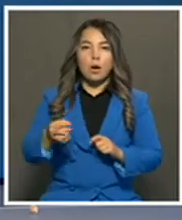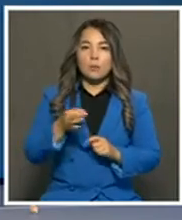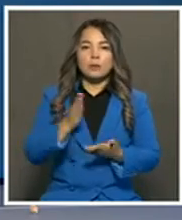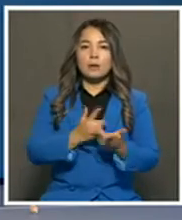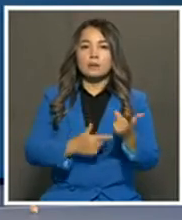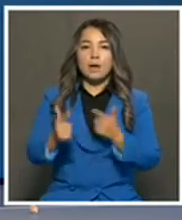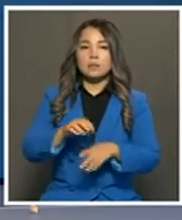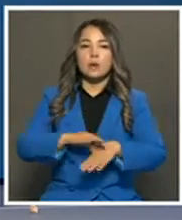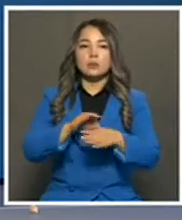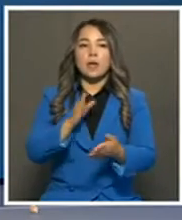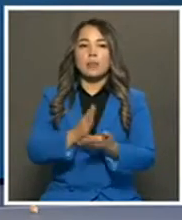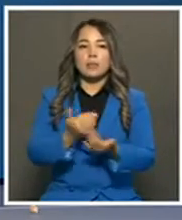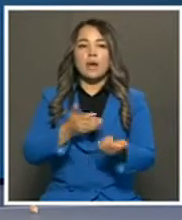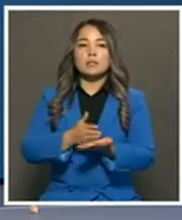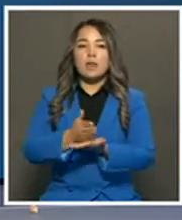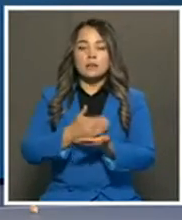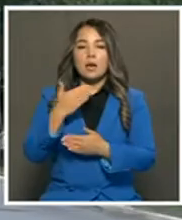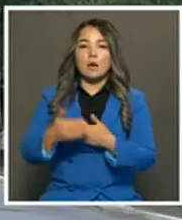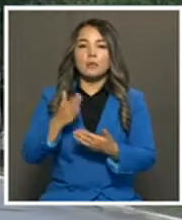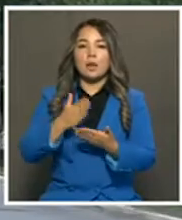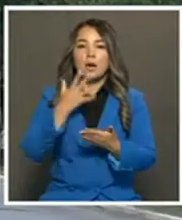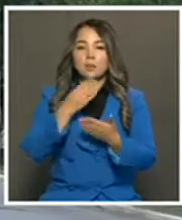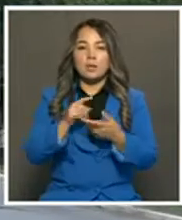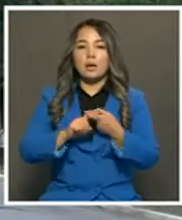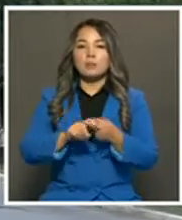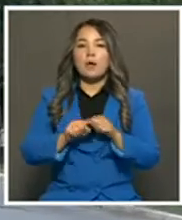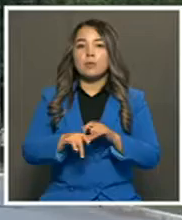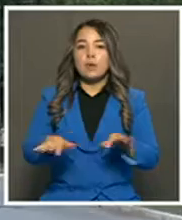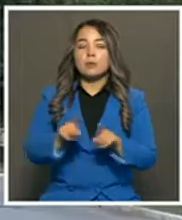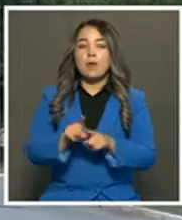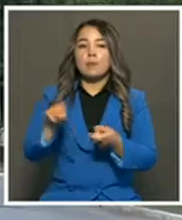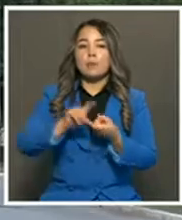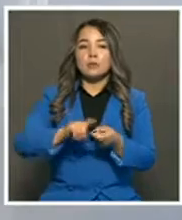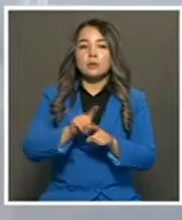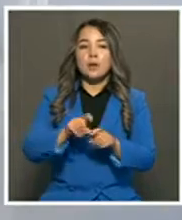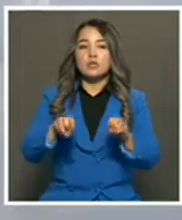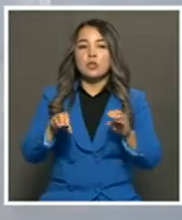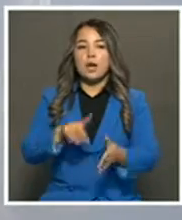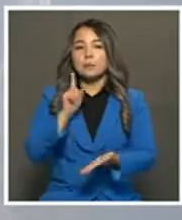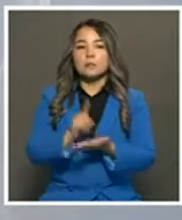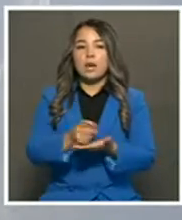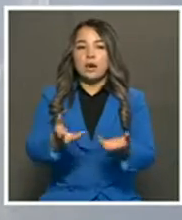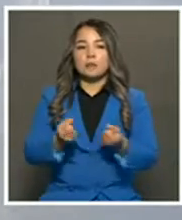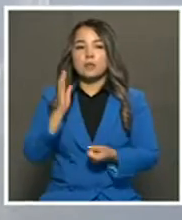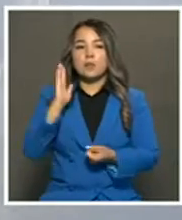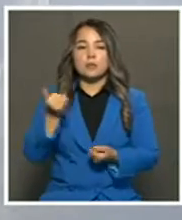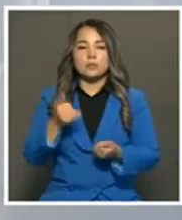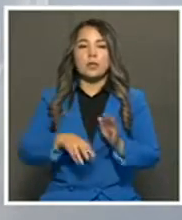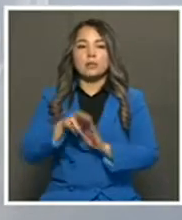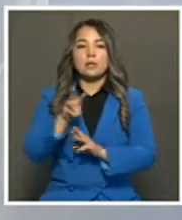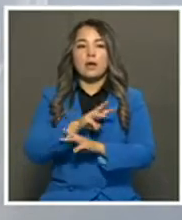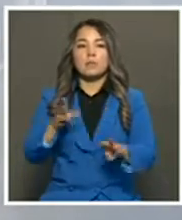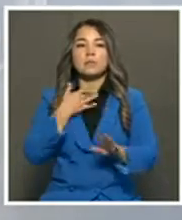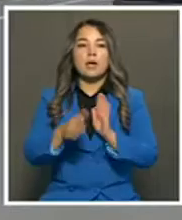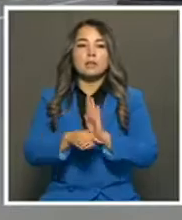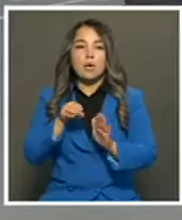дайындық шаралары жүріп жатыр. Саяси науқан уақытындағы эпидахуалға байланысты шешім қабылданбақ. Сенатқа сайлау жанама дауыс